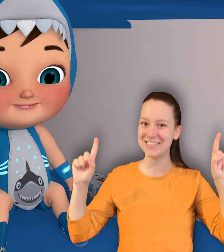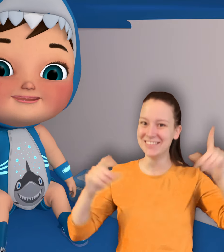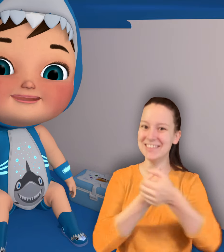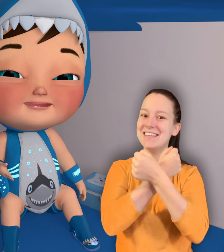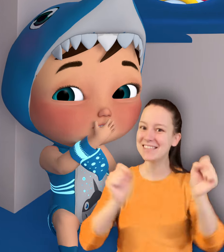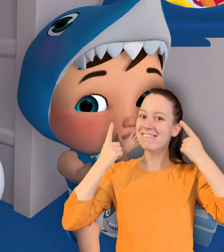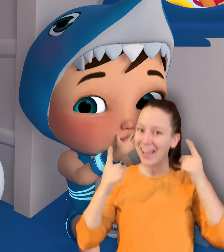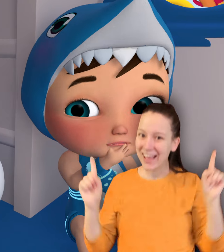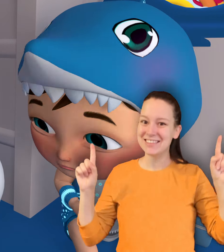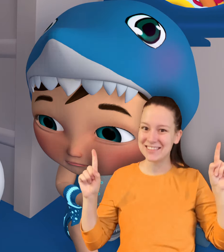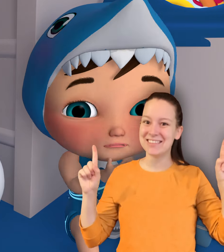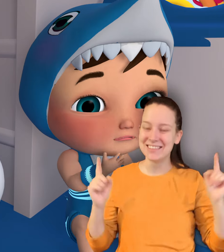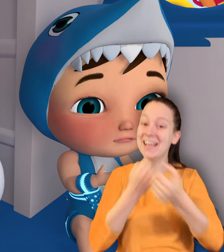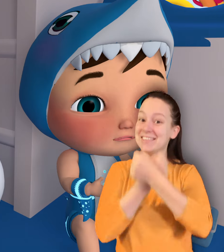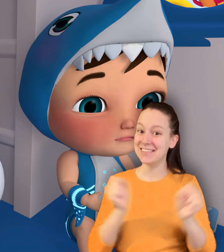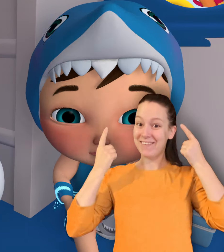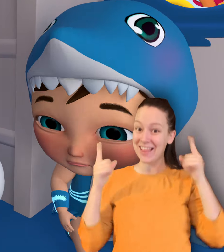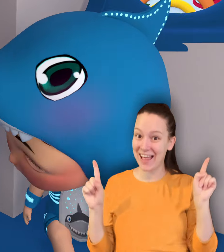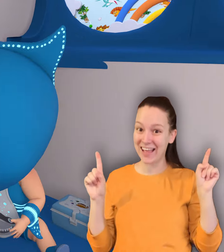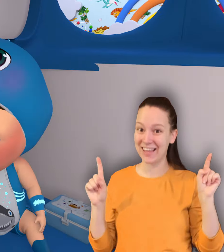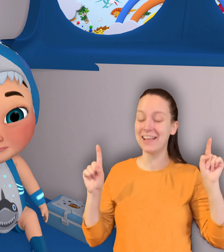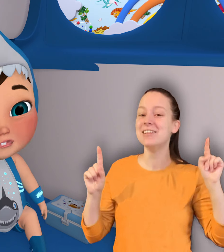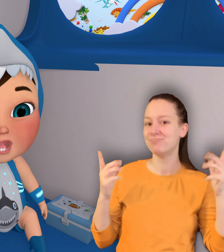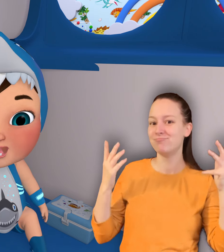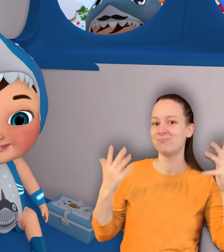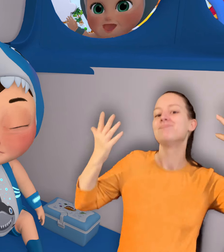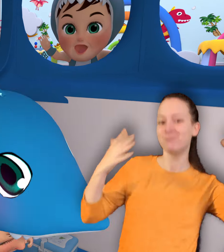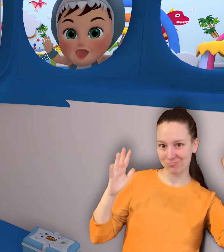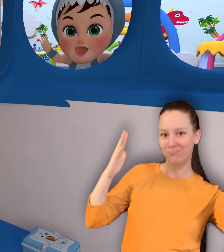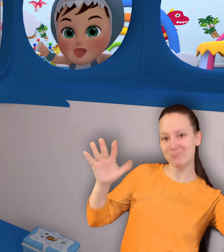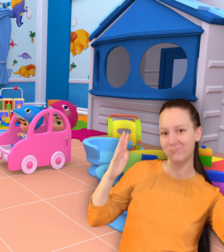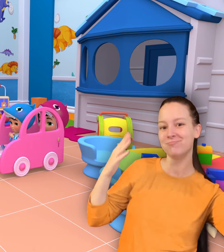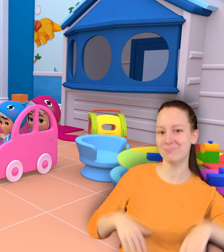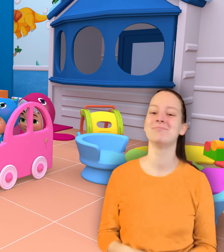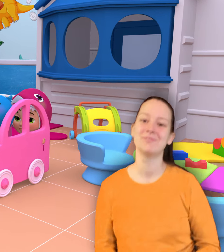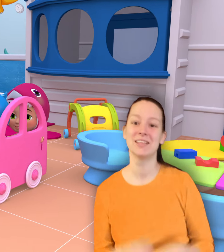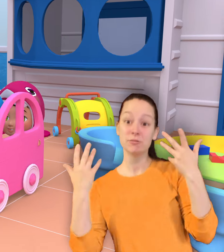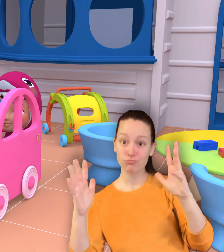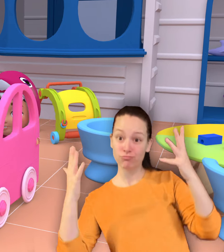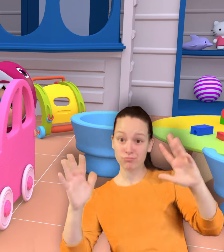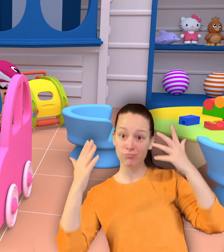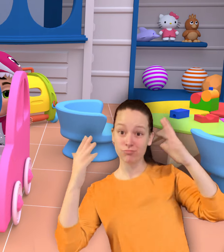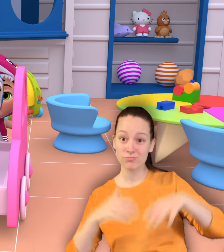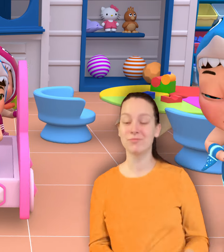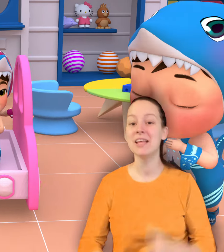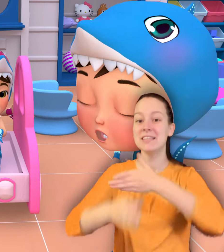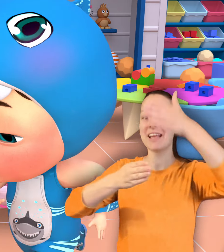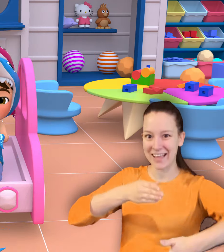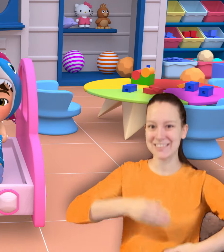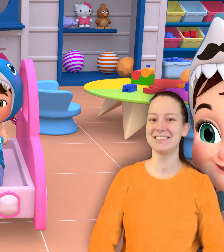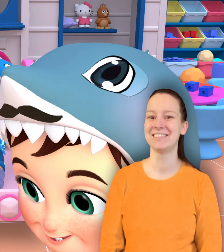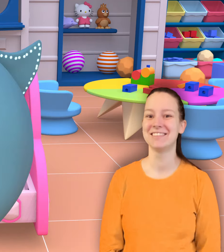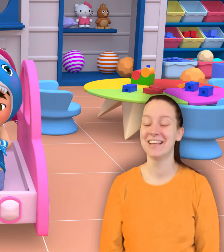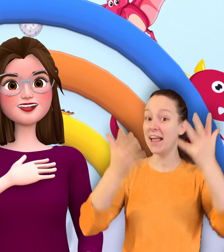たた今日も生きてる嬉しい楽しい